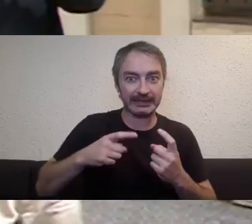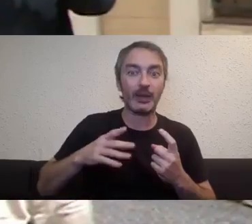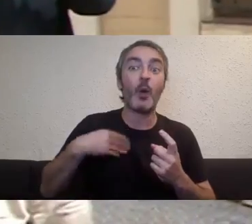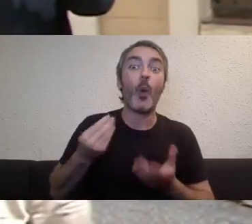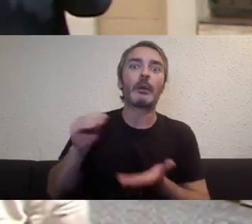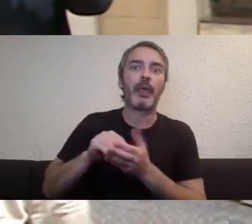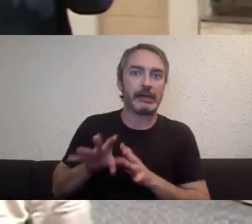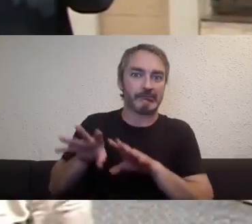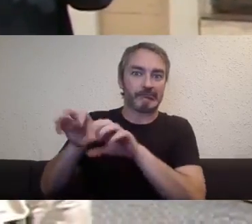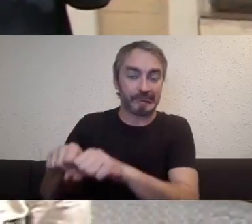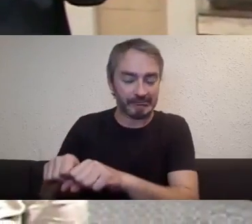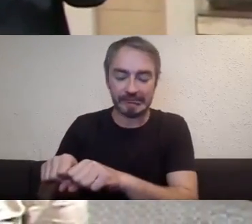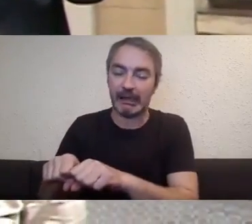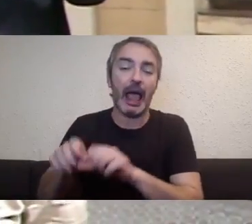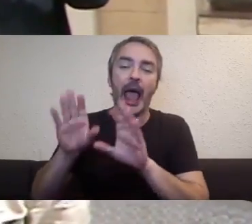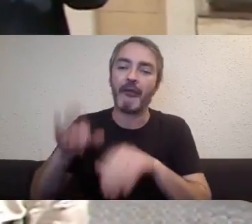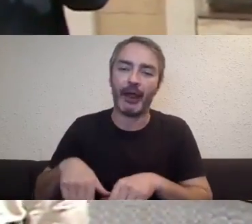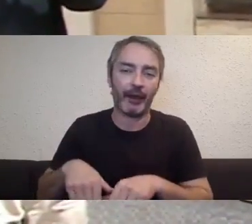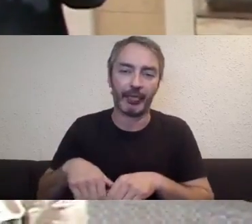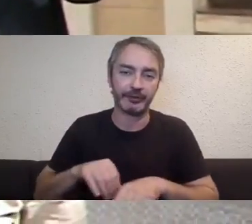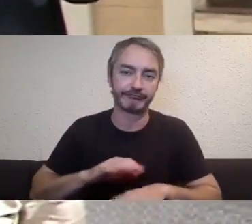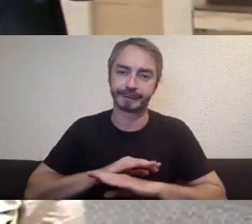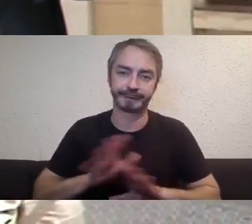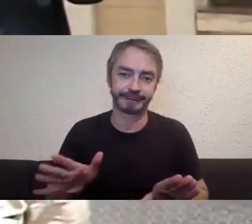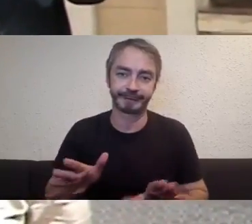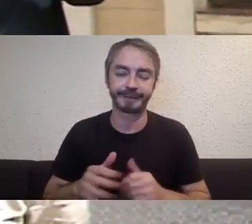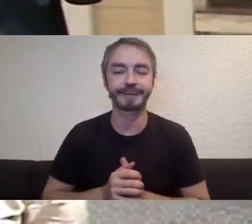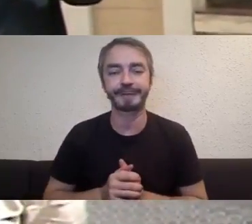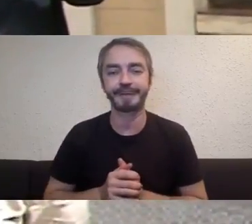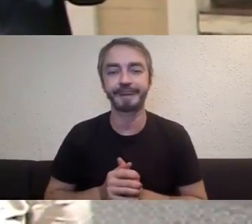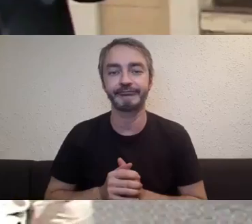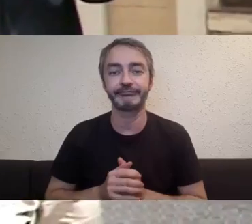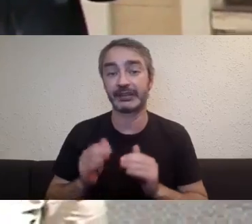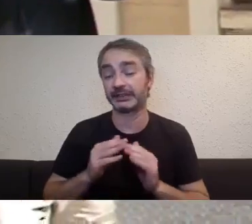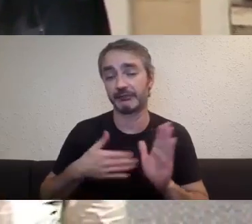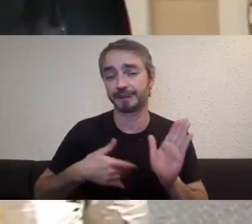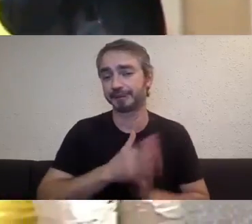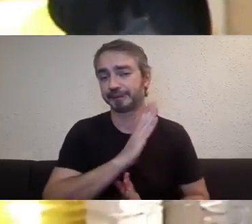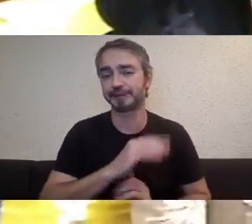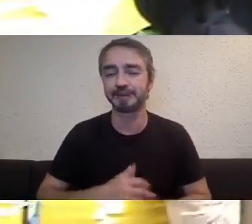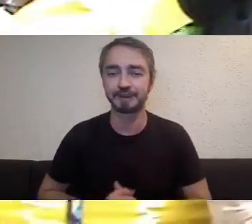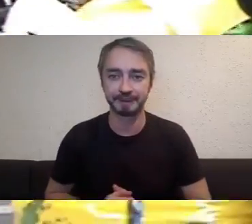reocupació gairebé mig simbòlica i després doncs, ja es va abandonar la casa.